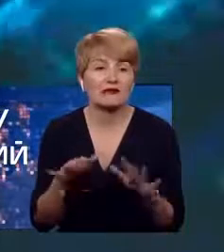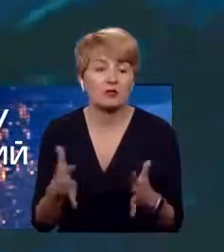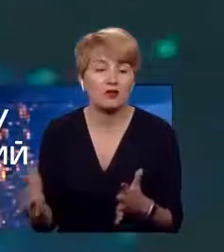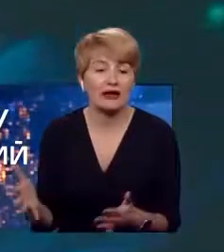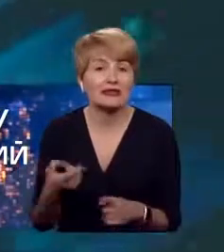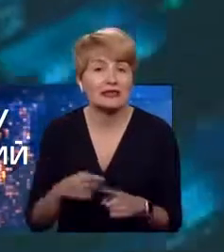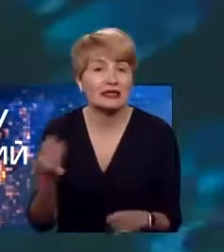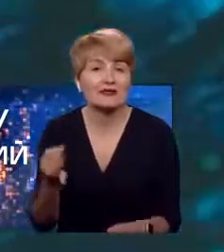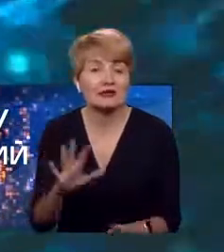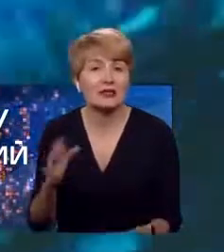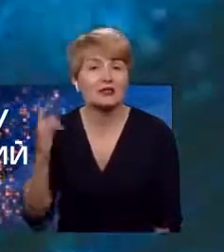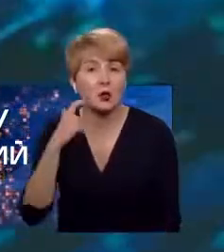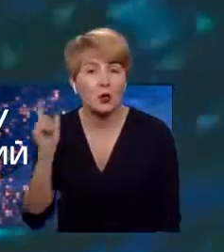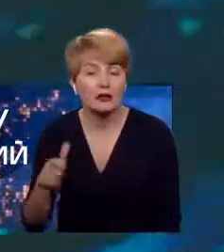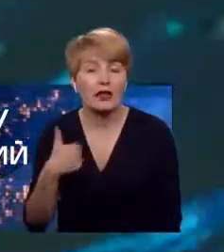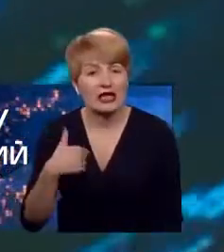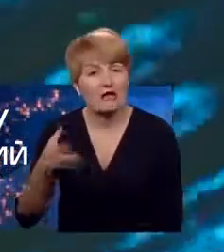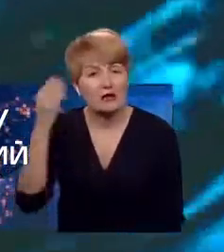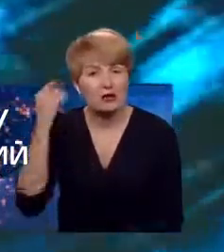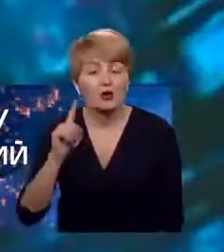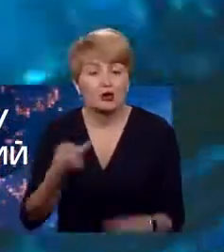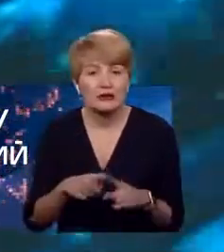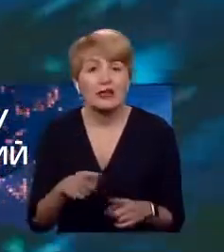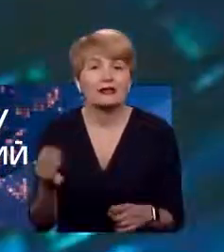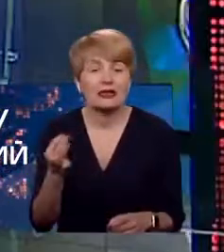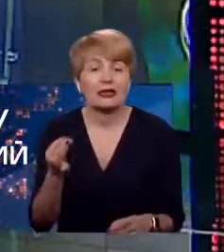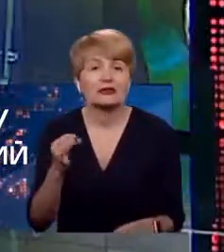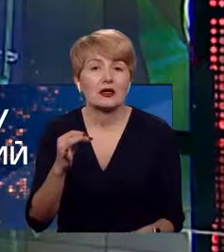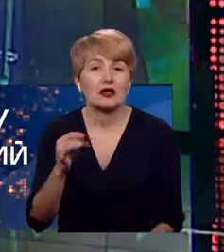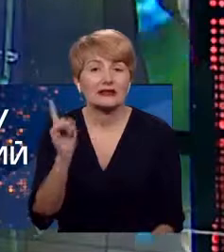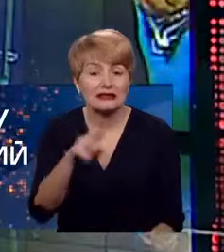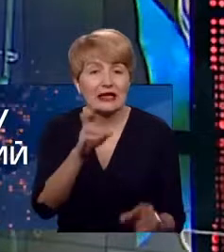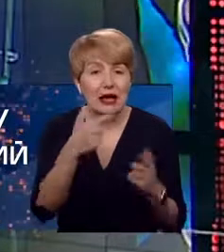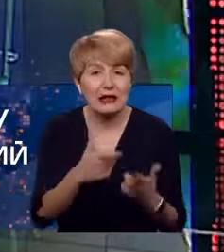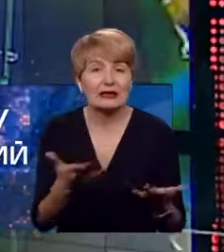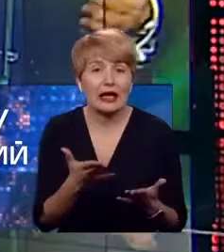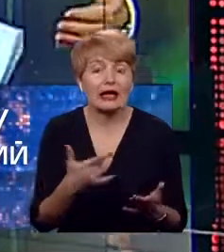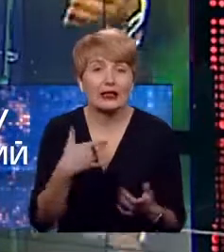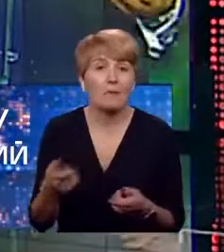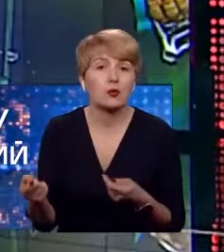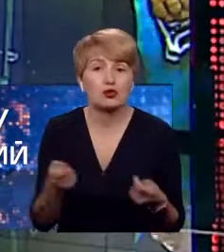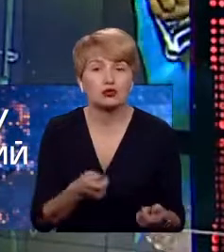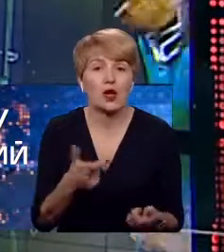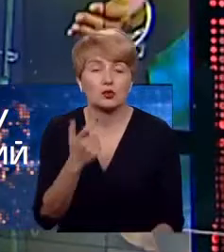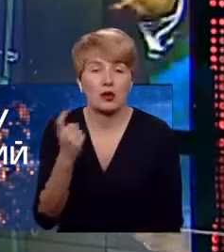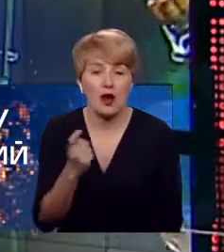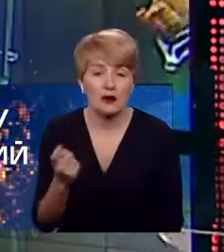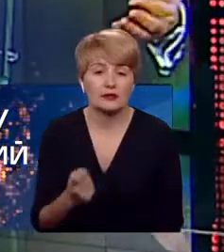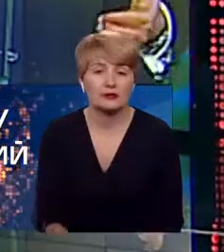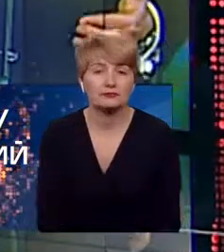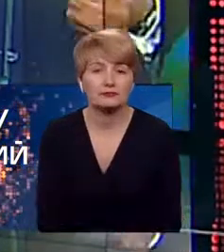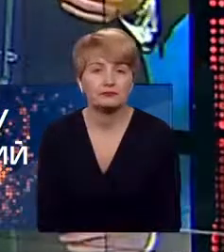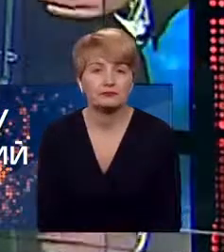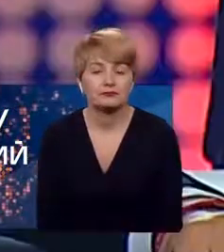це не в інтересах України, але я вважаю, що це в інтересах тих країн, які постачають газ, потенційно. Зараз, слава Богу, цього немає, але, мабуть, Росії. Так